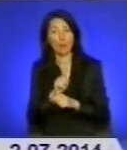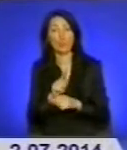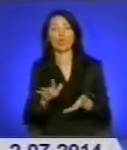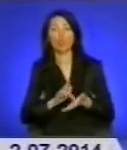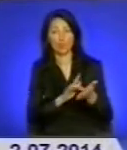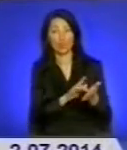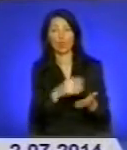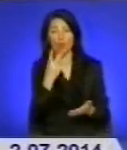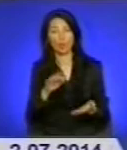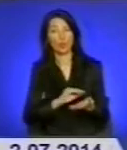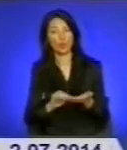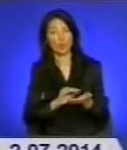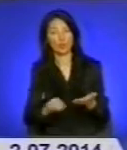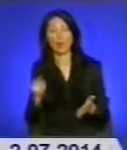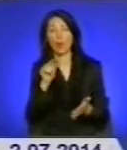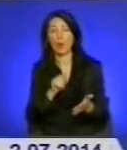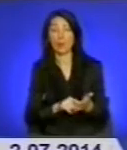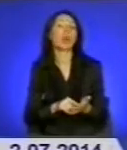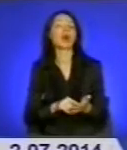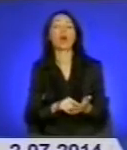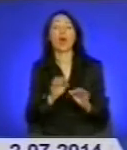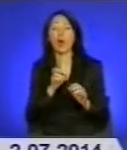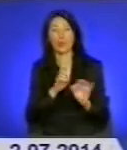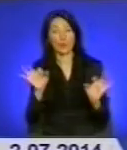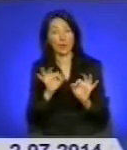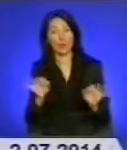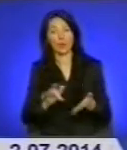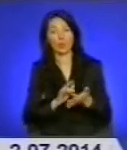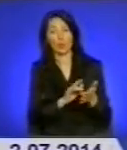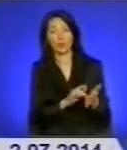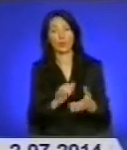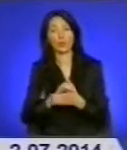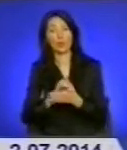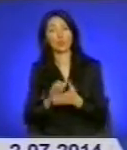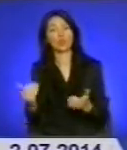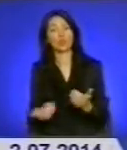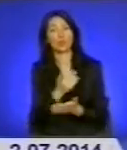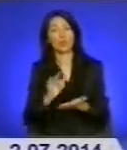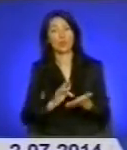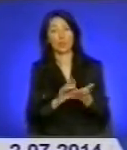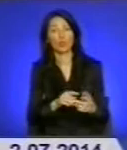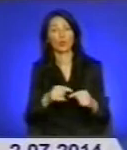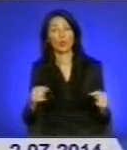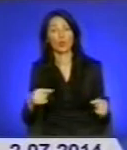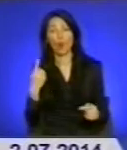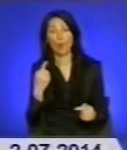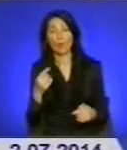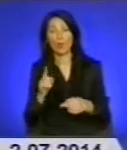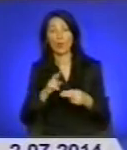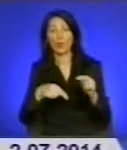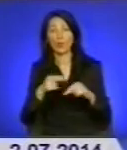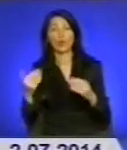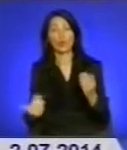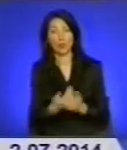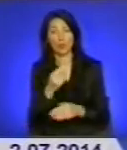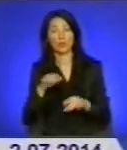туристичного потенціалу та розвитку інфраструктури ознайомлення а з новим туристичним продуктом області а також побудова нових ділових відносин для